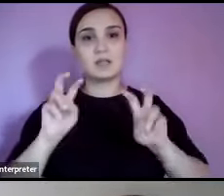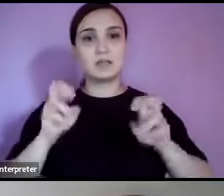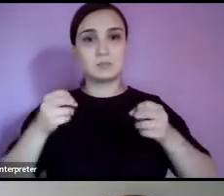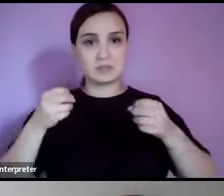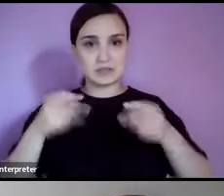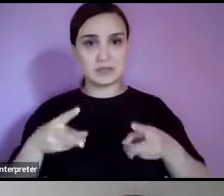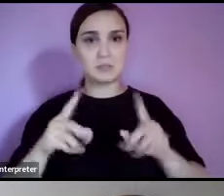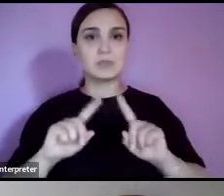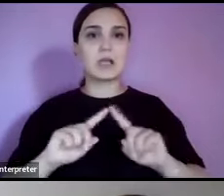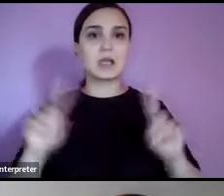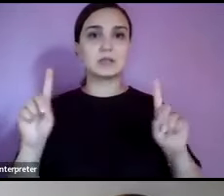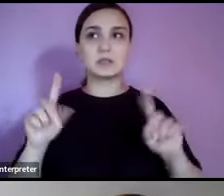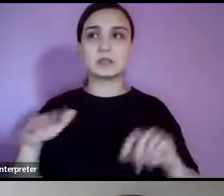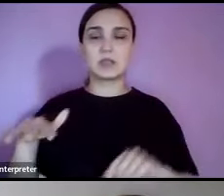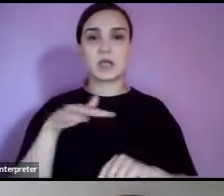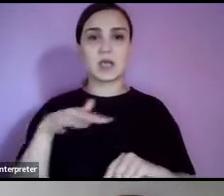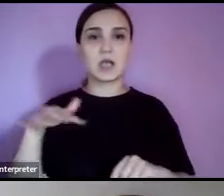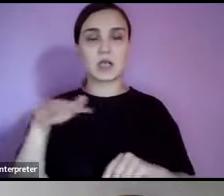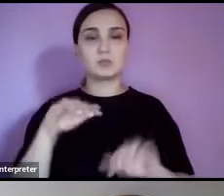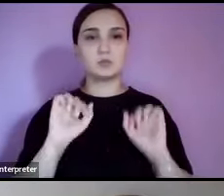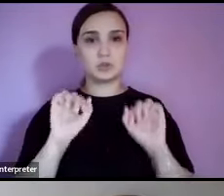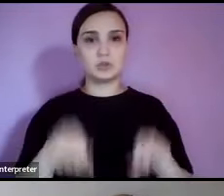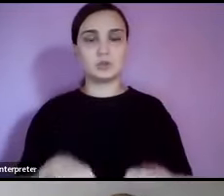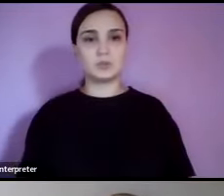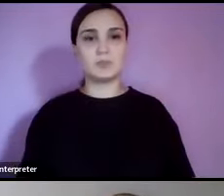განსაკუთრებით. აი ესეთ გარემოში შეიძლება